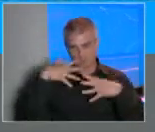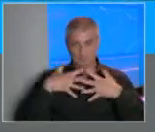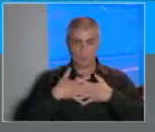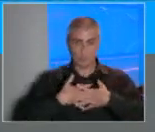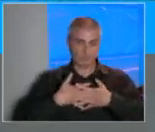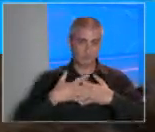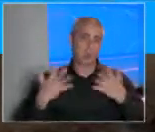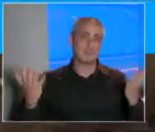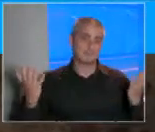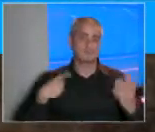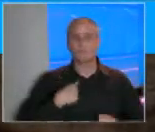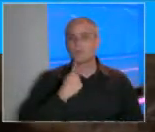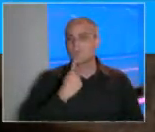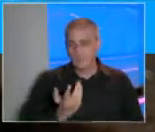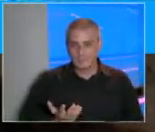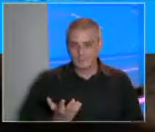הקואליציוני, אבל בוא נגיד